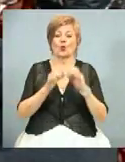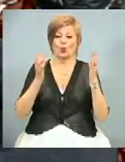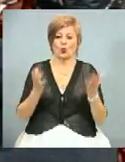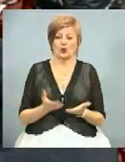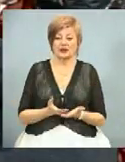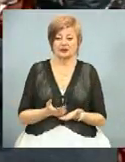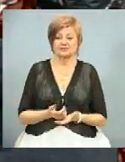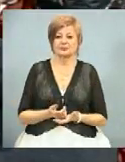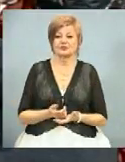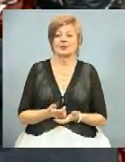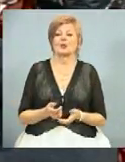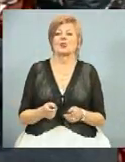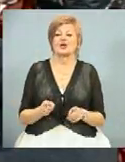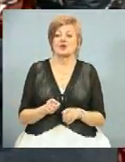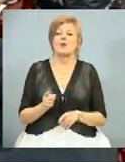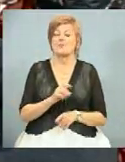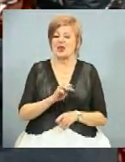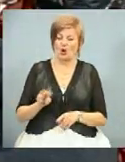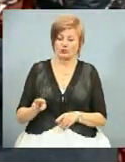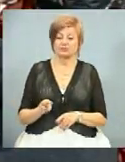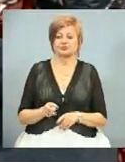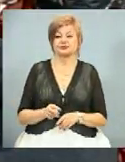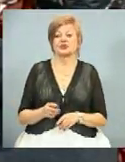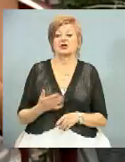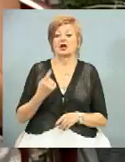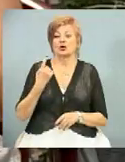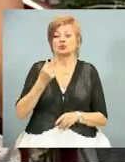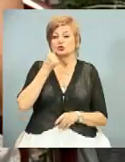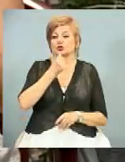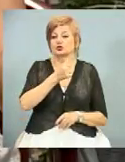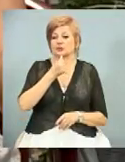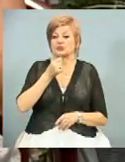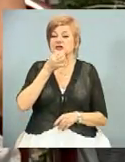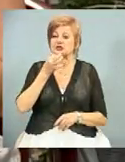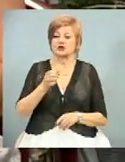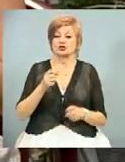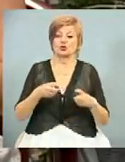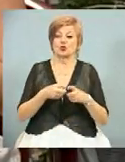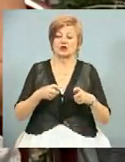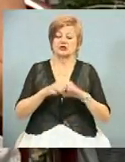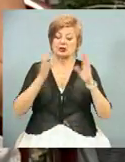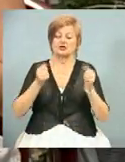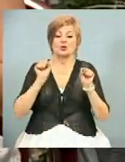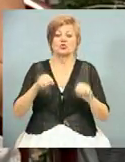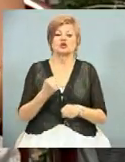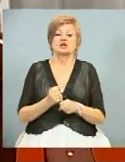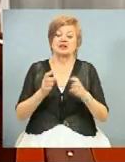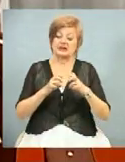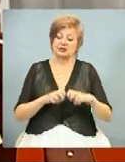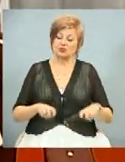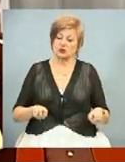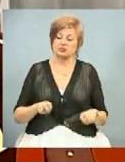Мільйон. Все-таки мільйон. Я тобі ще скажу одну таємницю, що з гумовими кульками можна робити досліди.